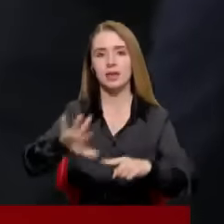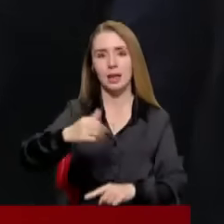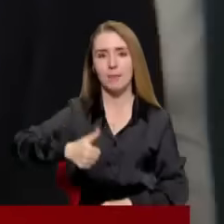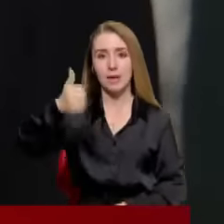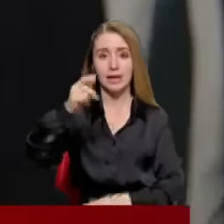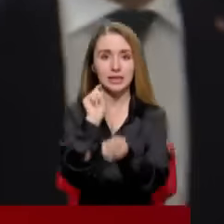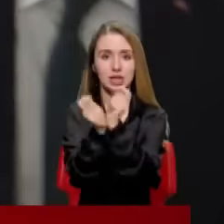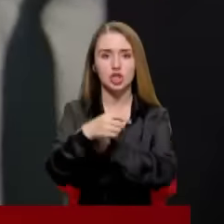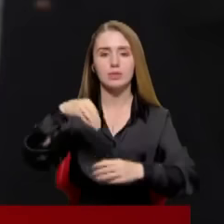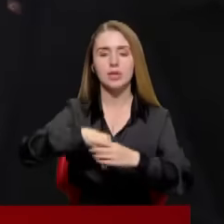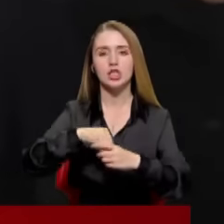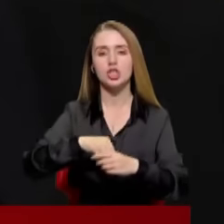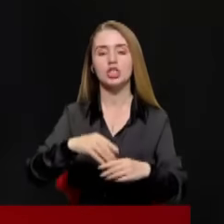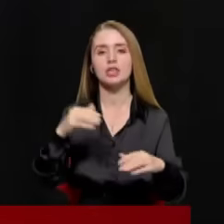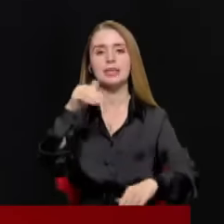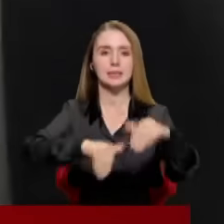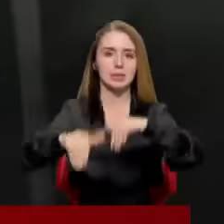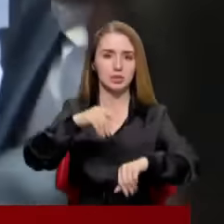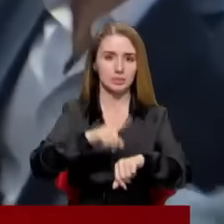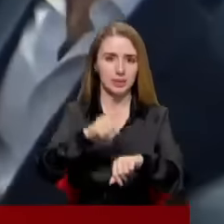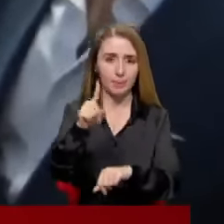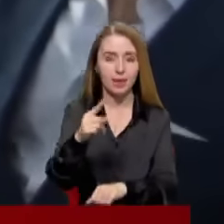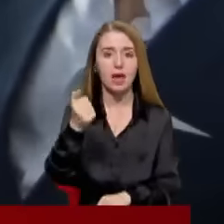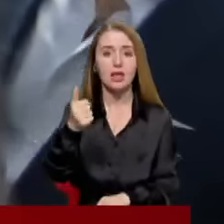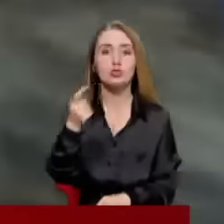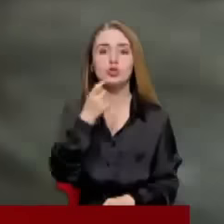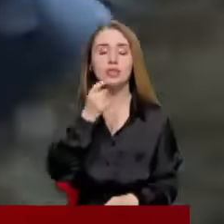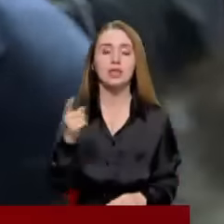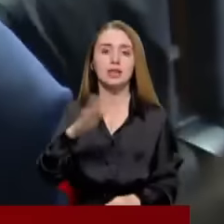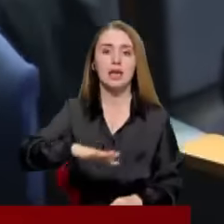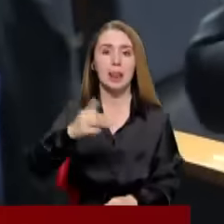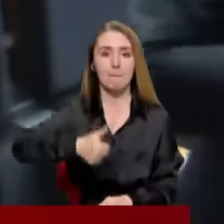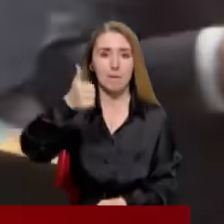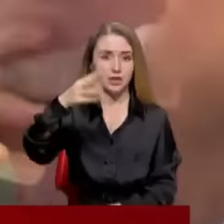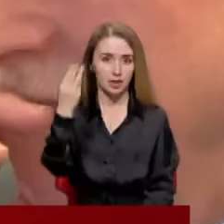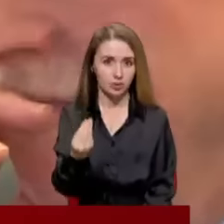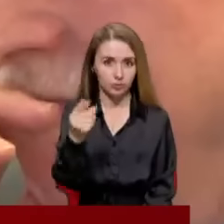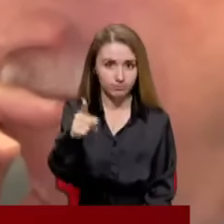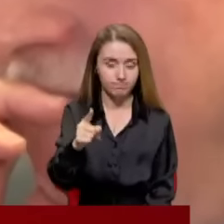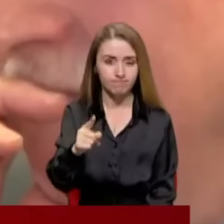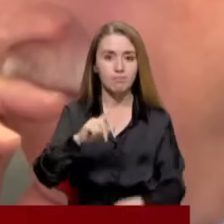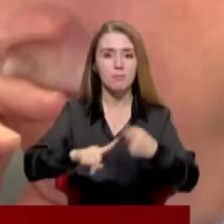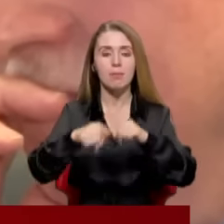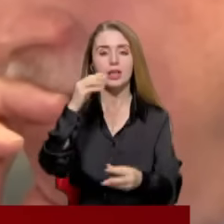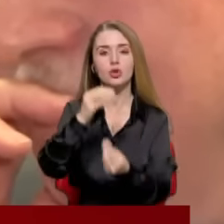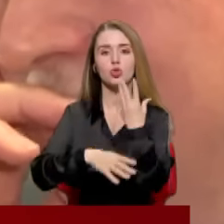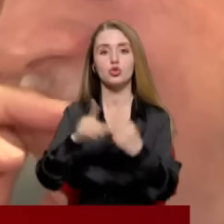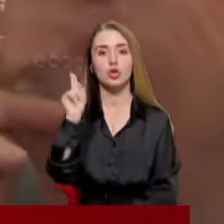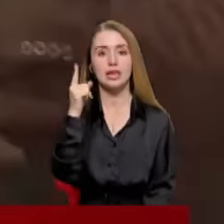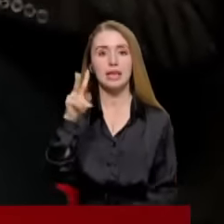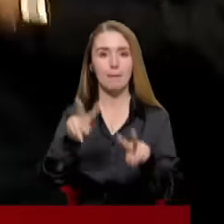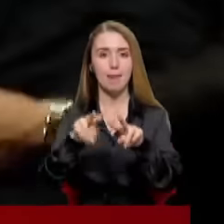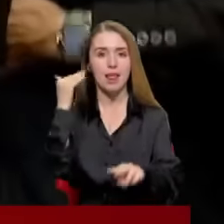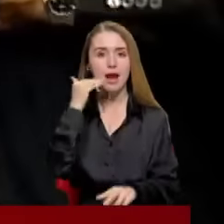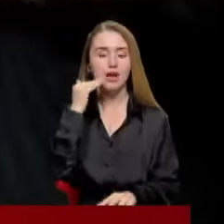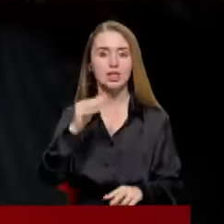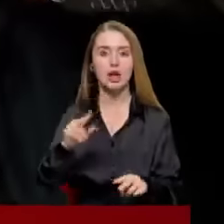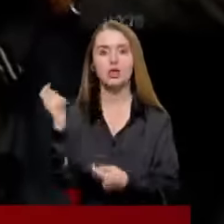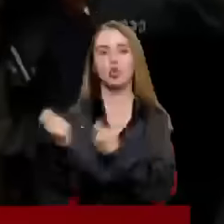başkanlık değişimi için olağanüstü kurultay günüydü. 6,5 yıl genel başkanlık koltuğunda oturan partinin kurucu lideri Akşener